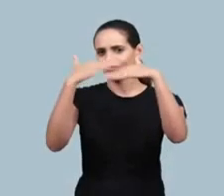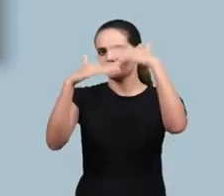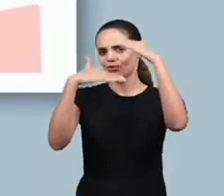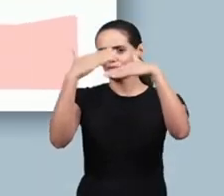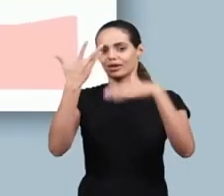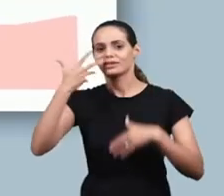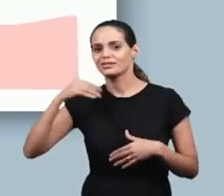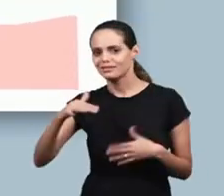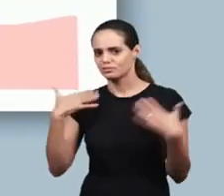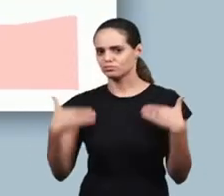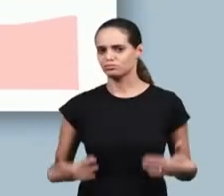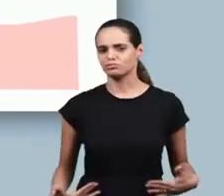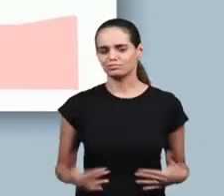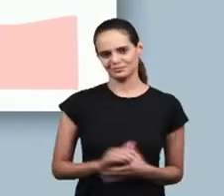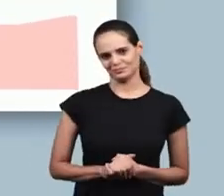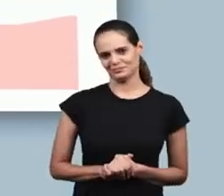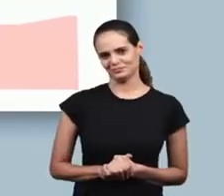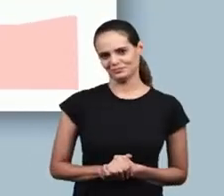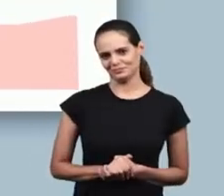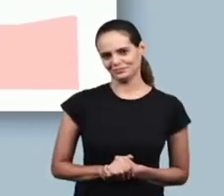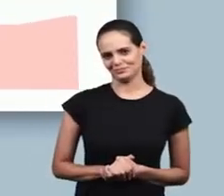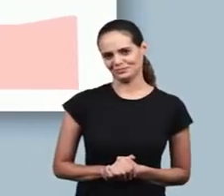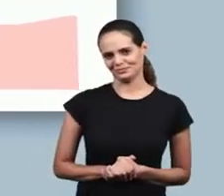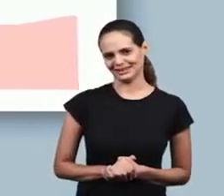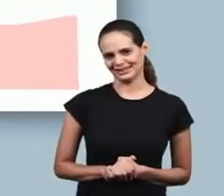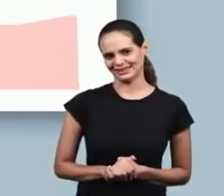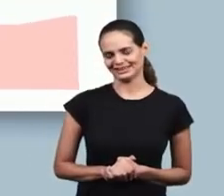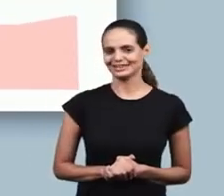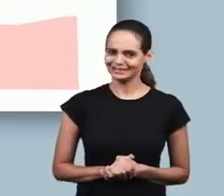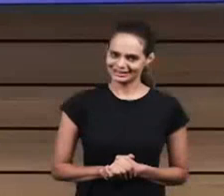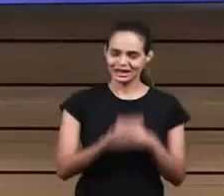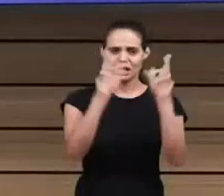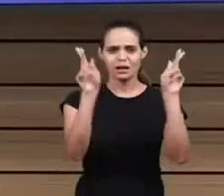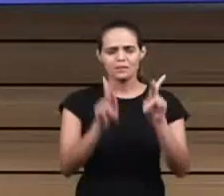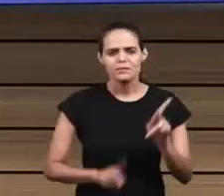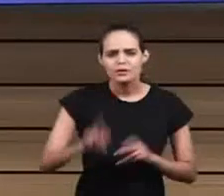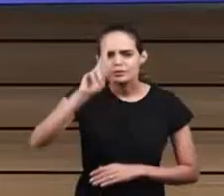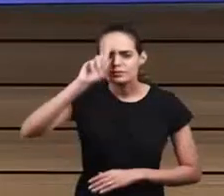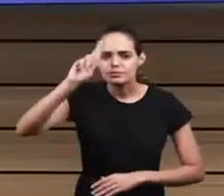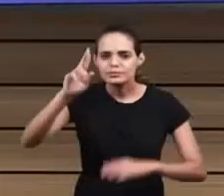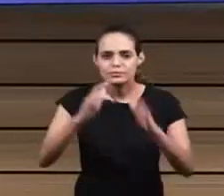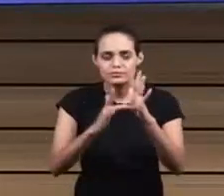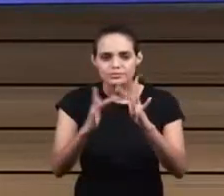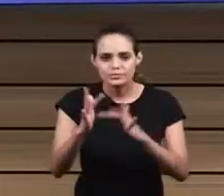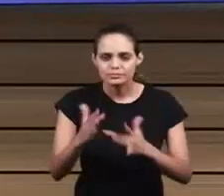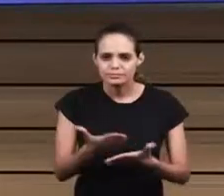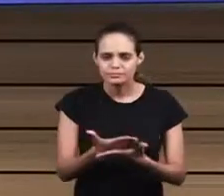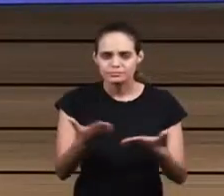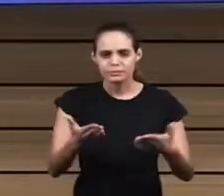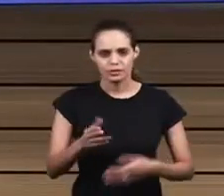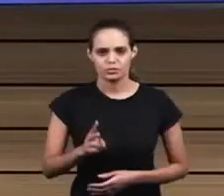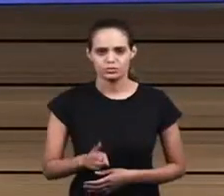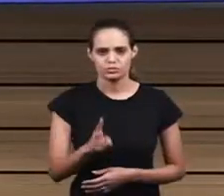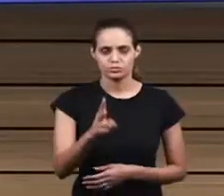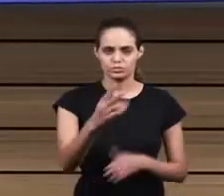In dieser Sendung wird die Doktorin Amin nun über die Förderung der Entwicklung der